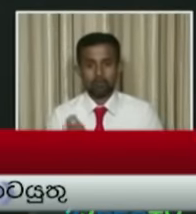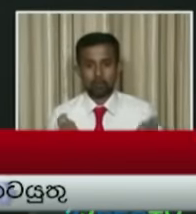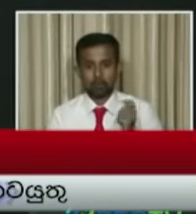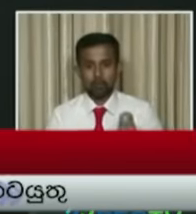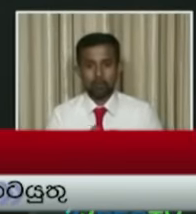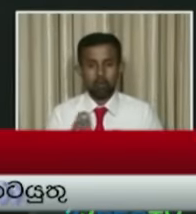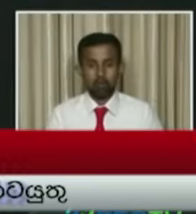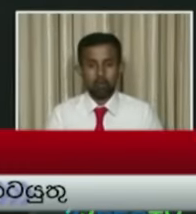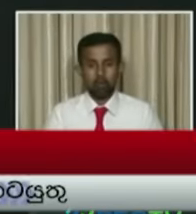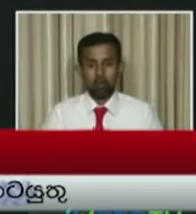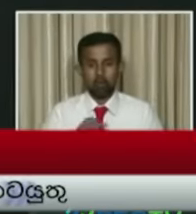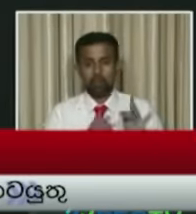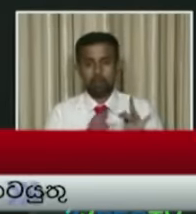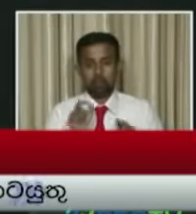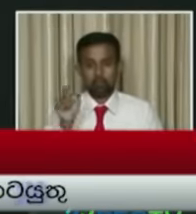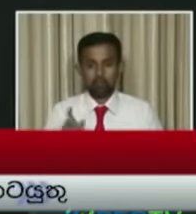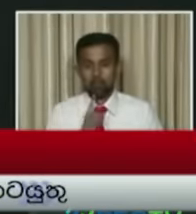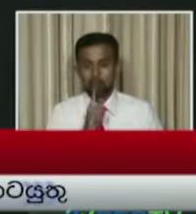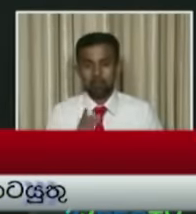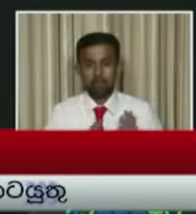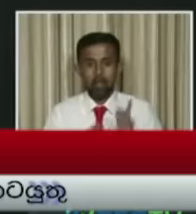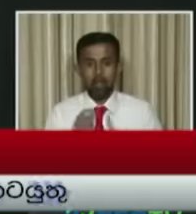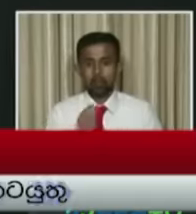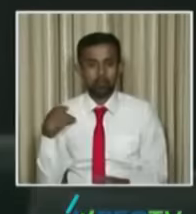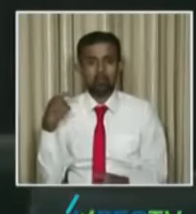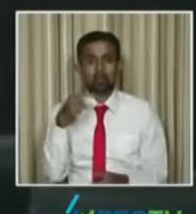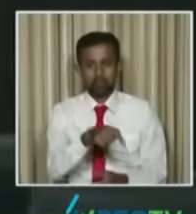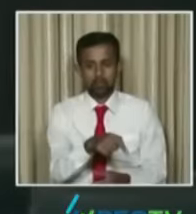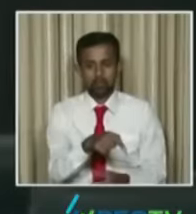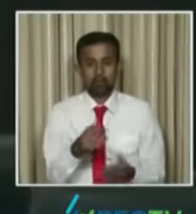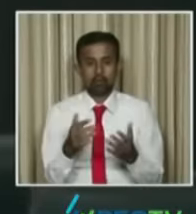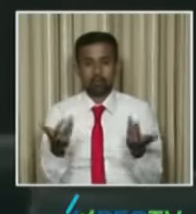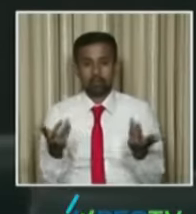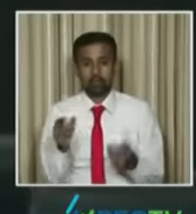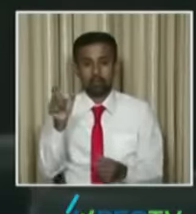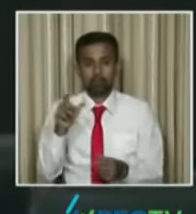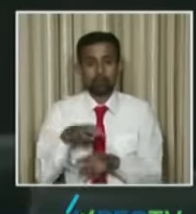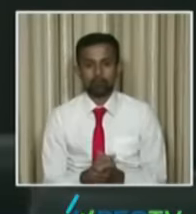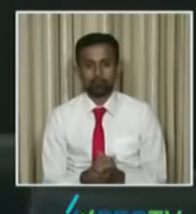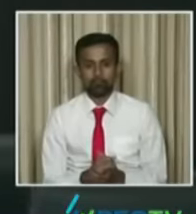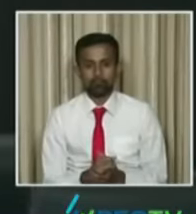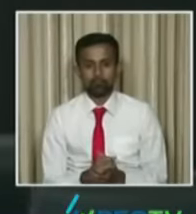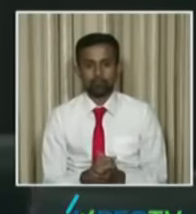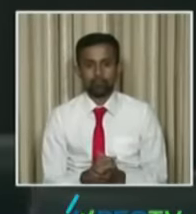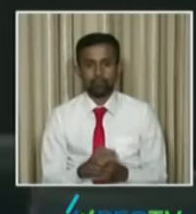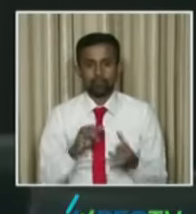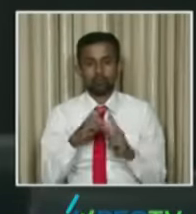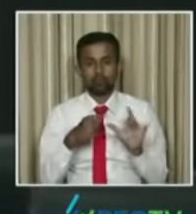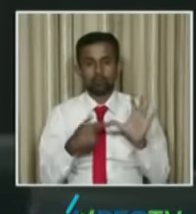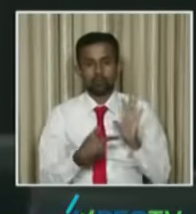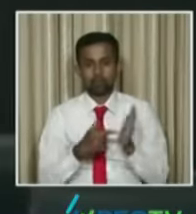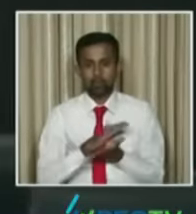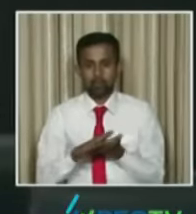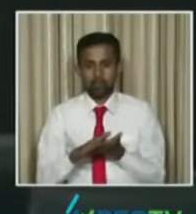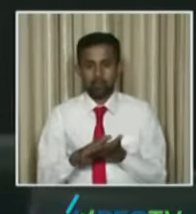ආයතනයේ ප්‍රධානියා සම්මිසිල්වා කියනවා ඇමති කියන තැනකට අපි එන්නම්. නැතිනම් එයාව ගෙනියනවා වෙන තැනකට. සුදත් චන්ද්‍රසේකර